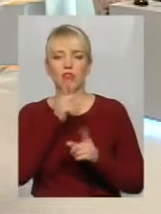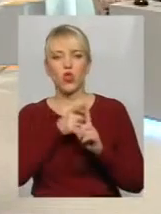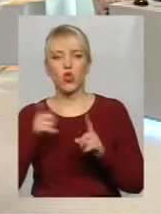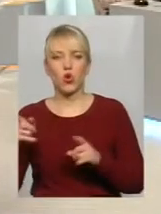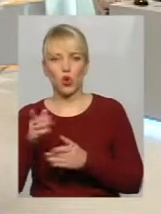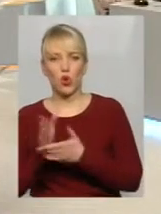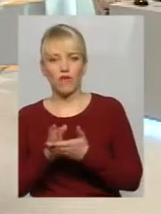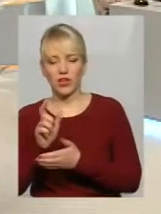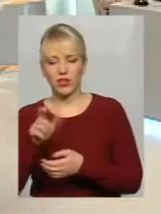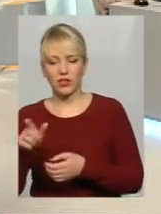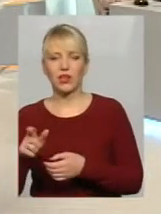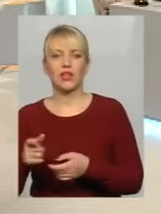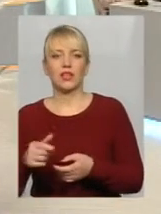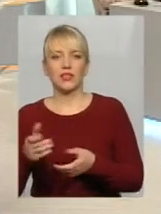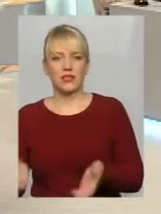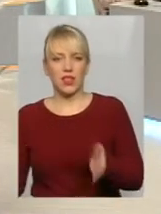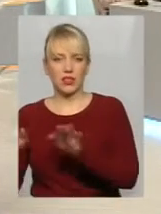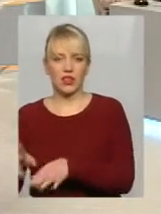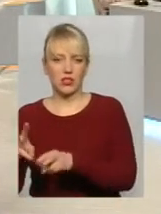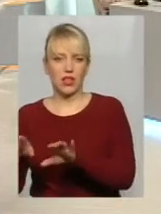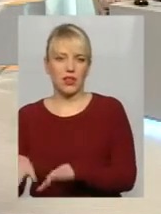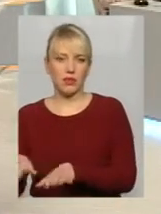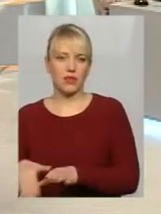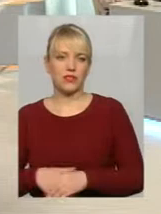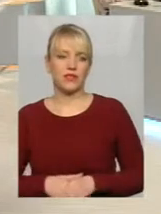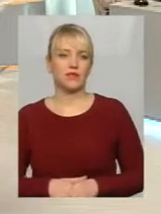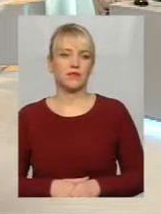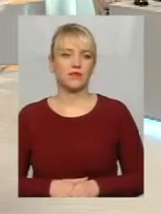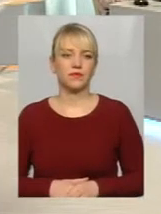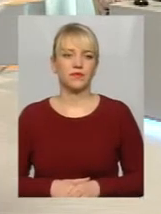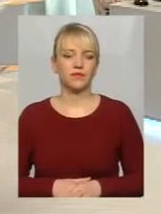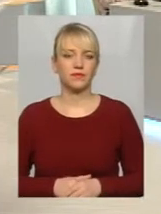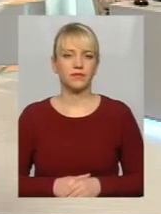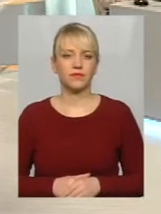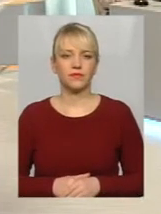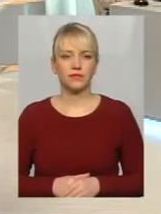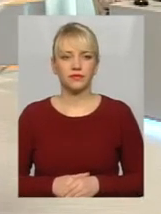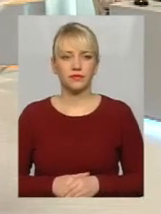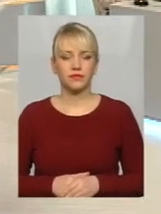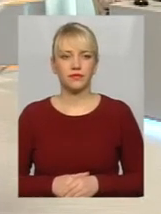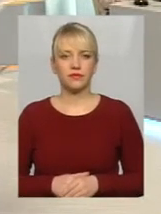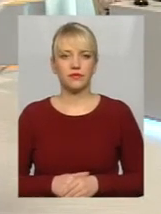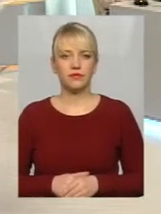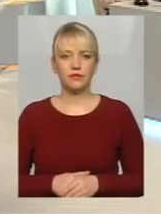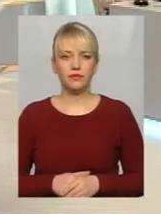ж не переїжджає. Підрозділ забезпечення проходить військову службу, підрозділ забезпечення відповідної частини.